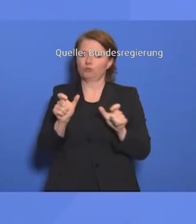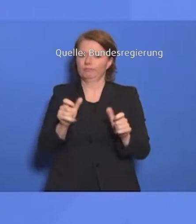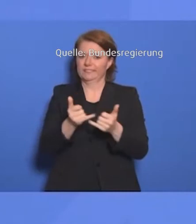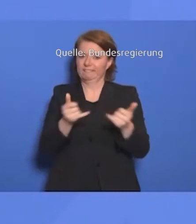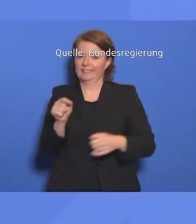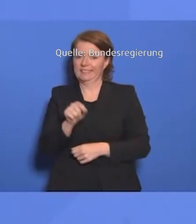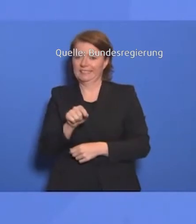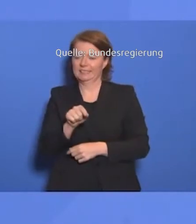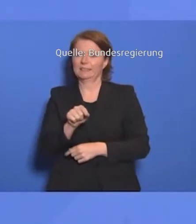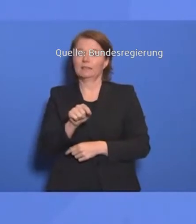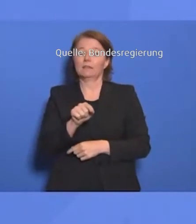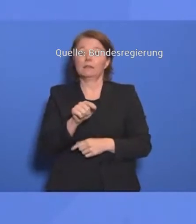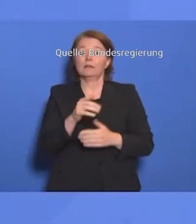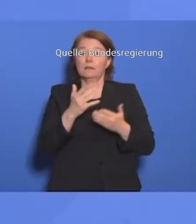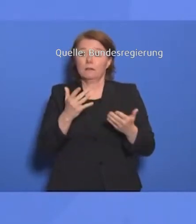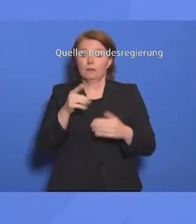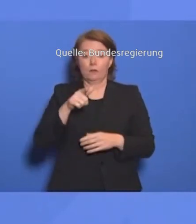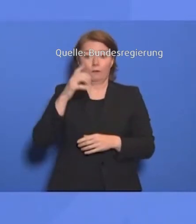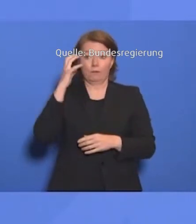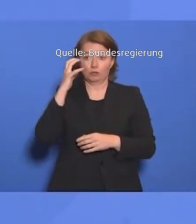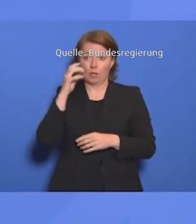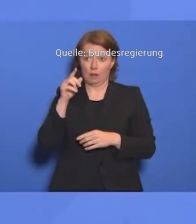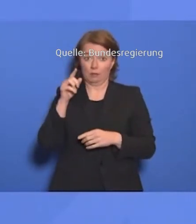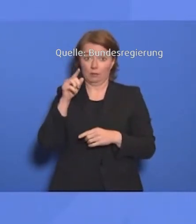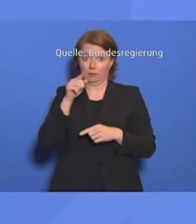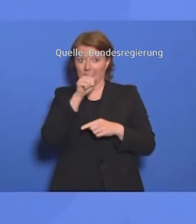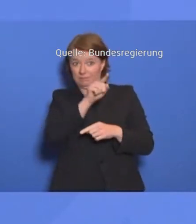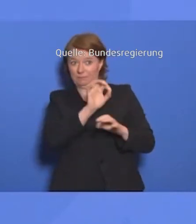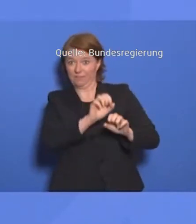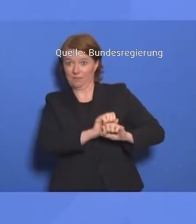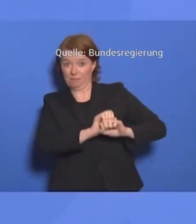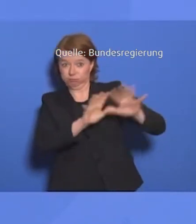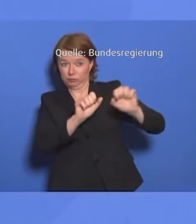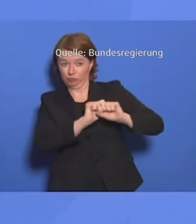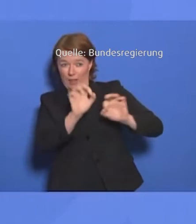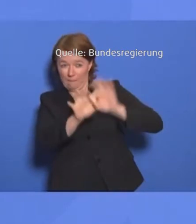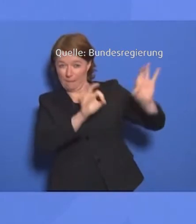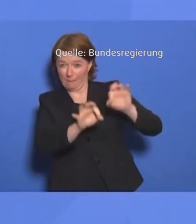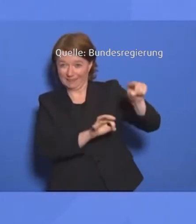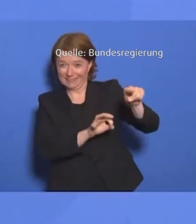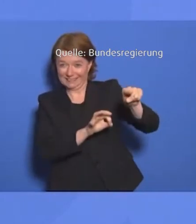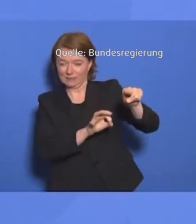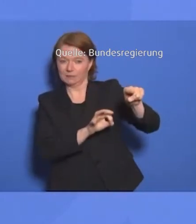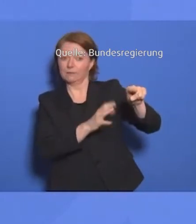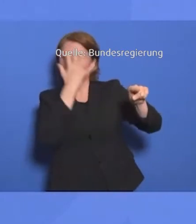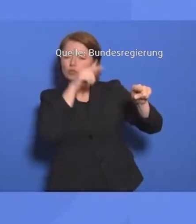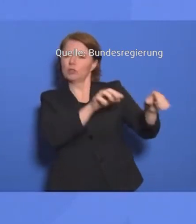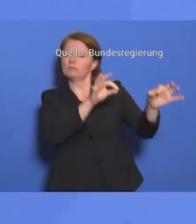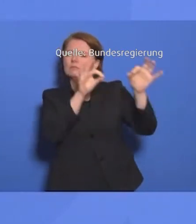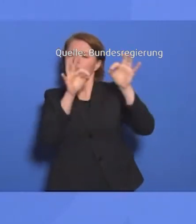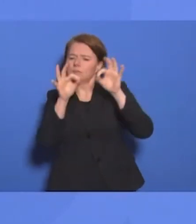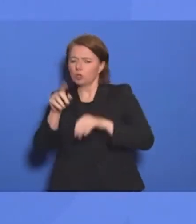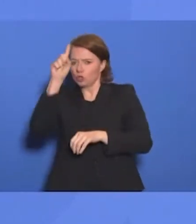anderen Ländern gesehen haben, explosiv erhöhen. Mit der Folge, dass dann auch unsere Krankenhäuser in eine schwer zu beherrschende